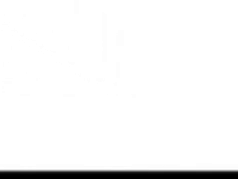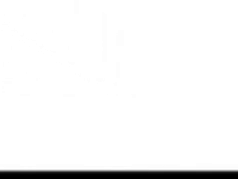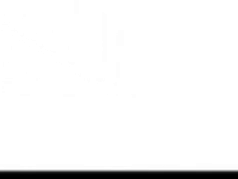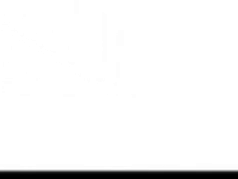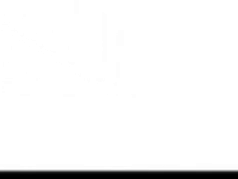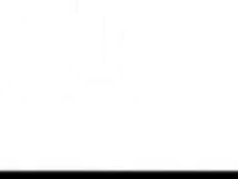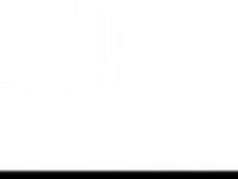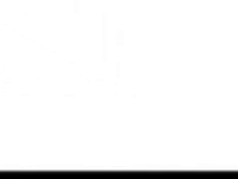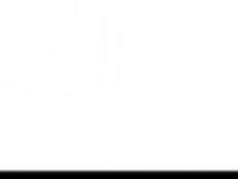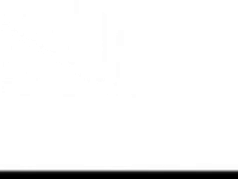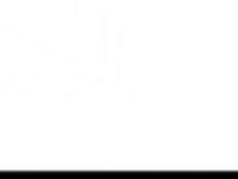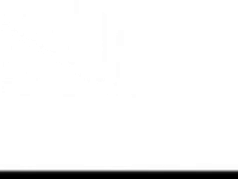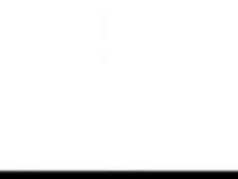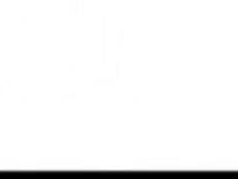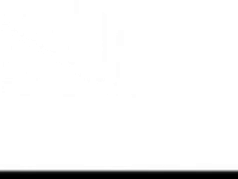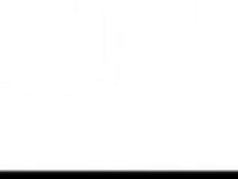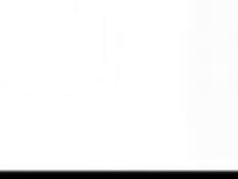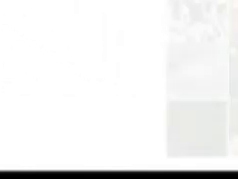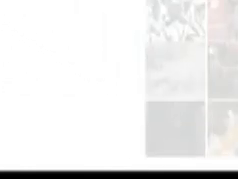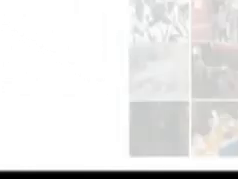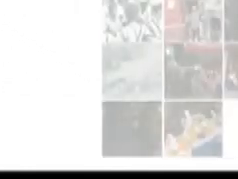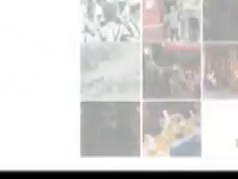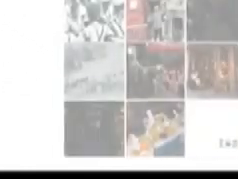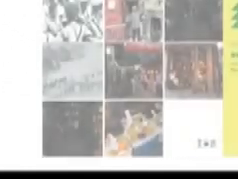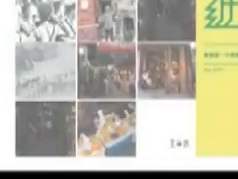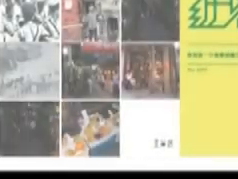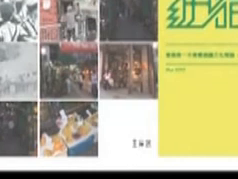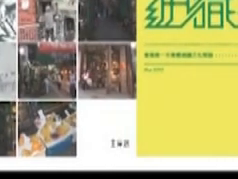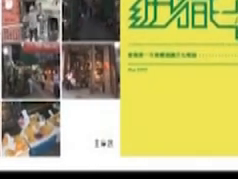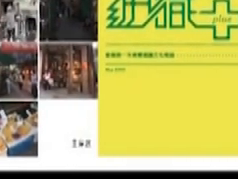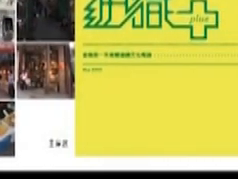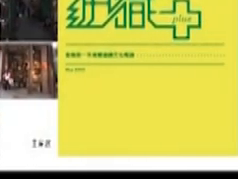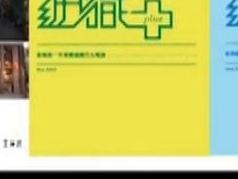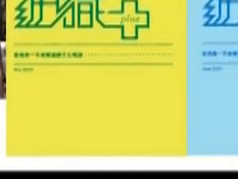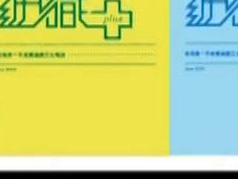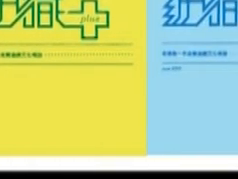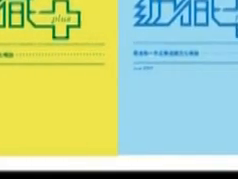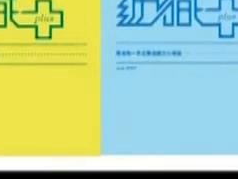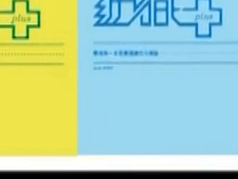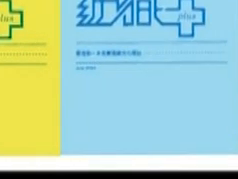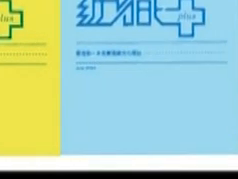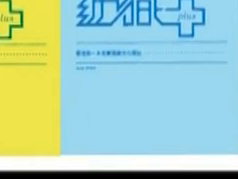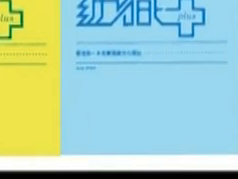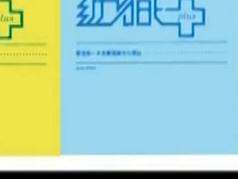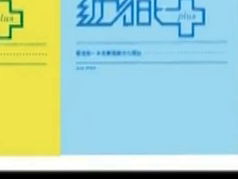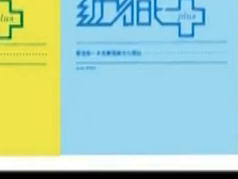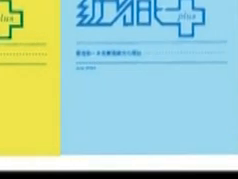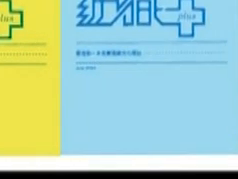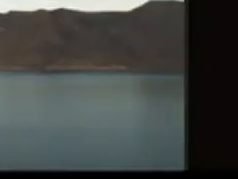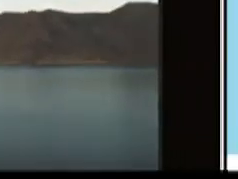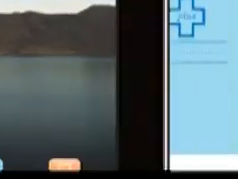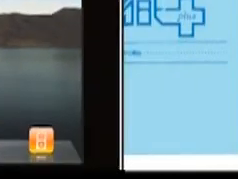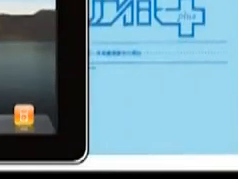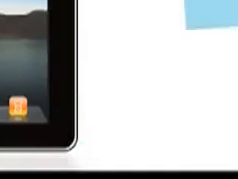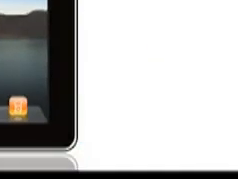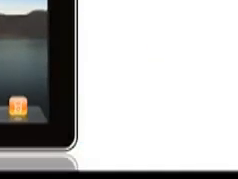务。公共出版服务主要服务非政府组织、公民社会组织、网民等等，